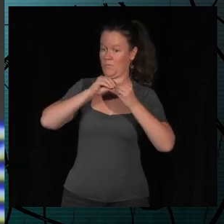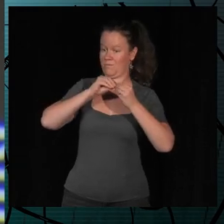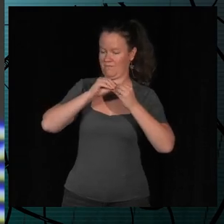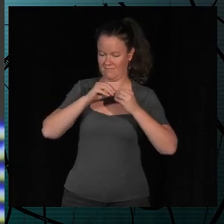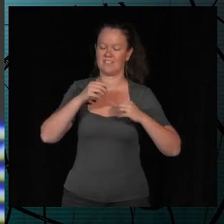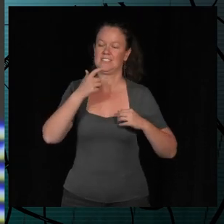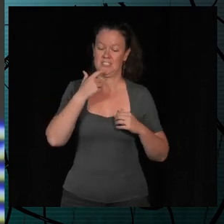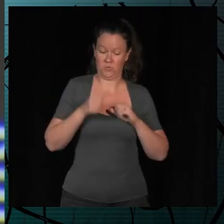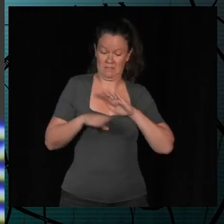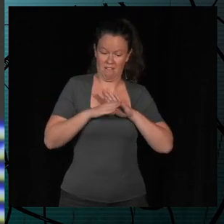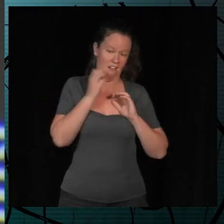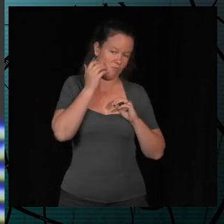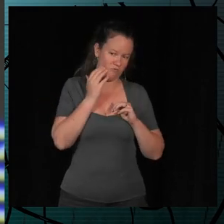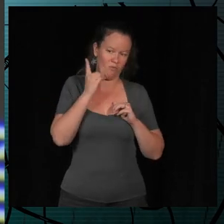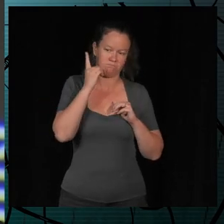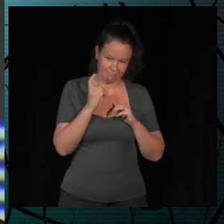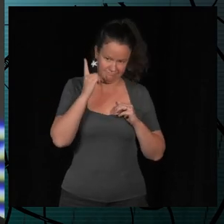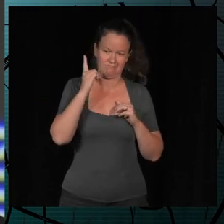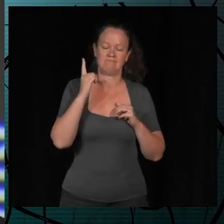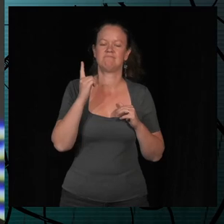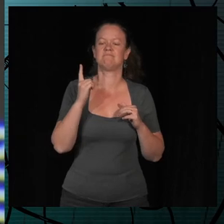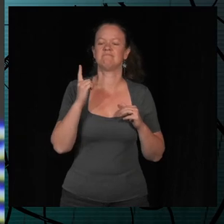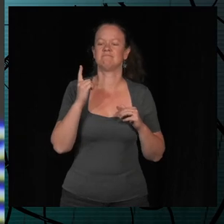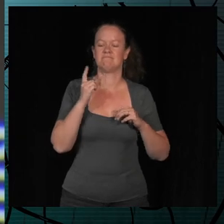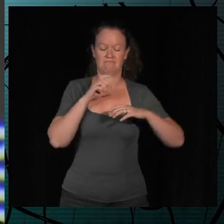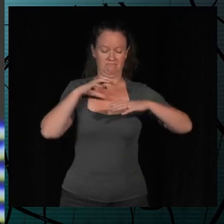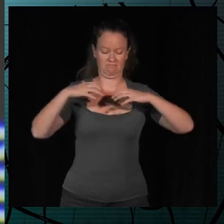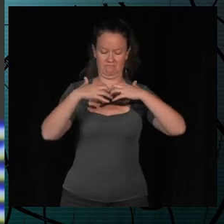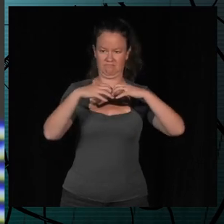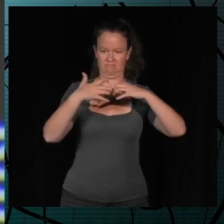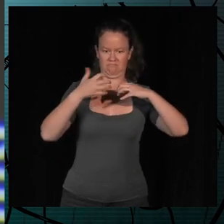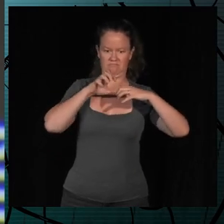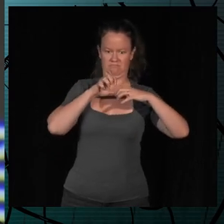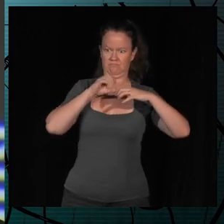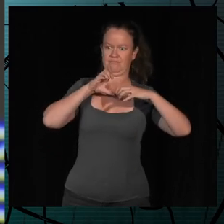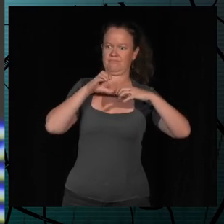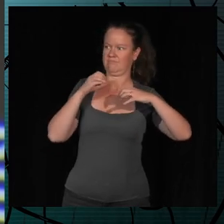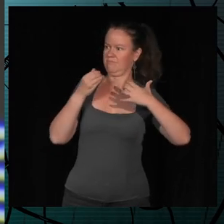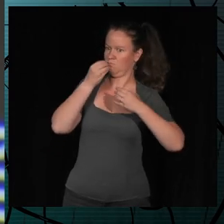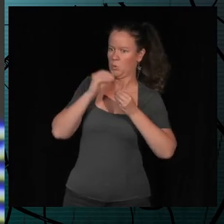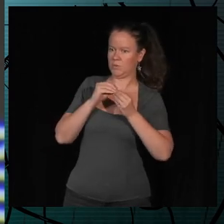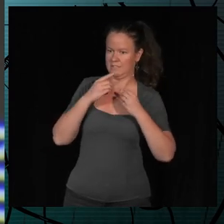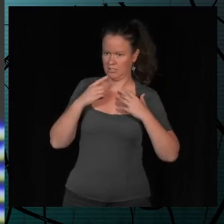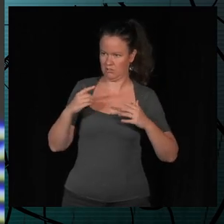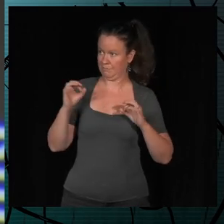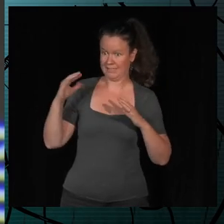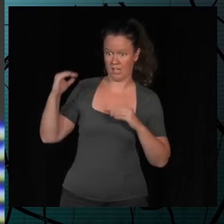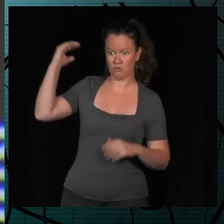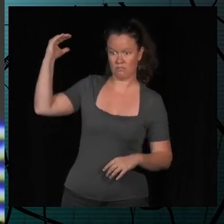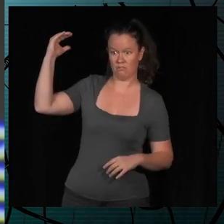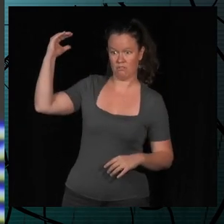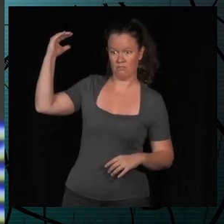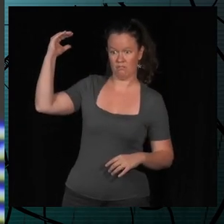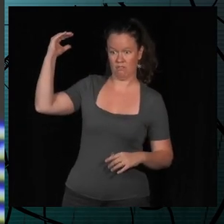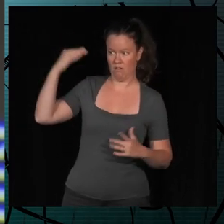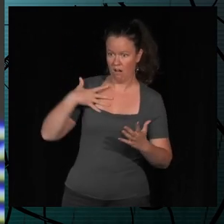l'enfant va commencer à éprouver les mêmes sensations les mêmes émotions les mêmes états du corps que l'adulte et il va